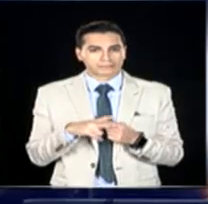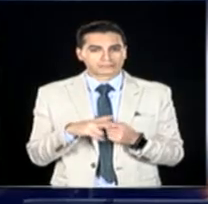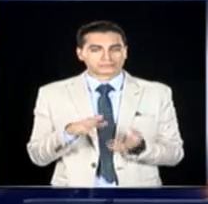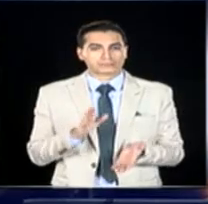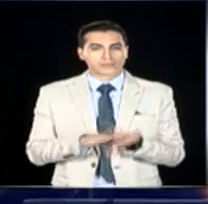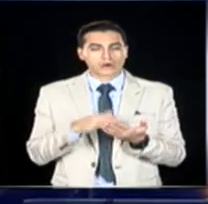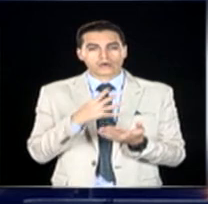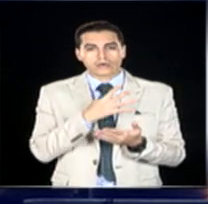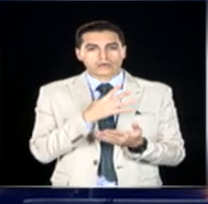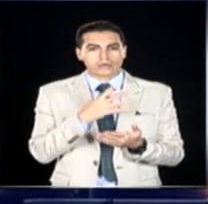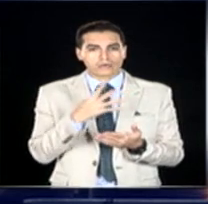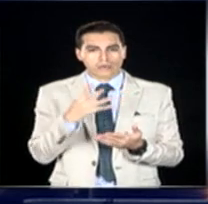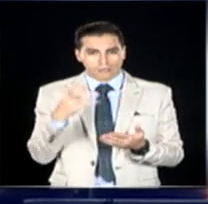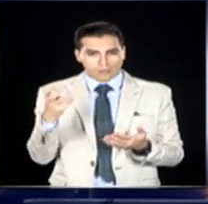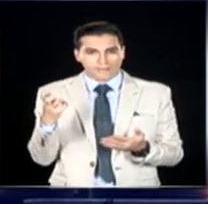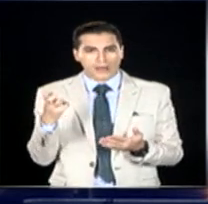هتساهم في استصلاح